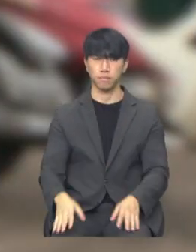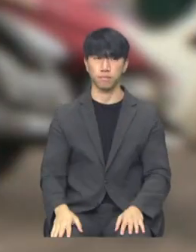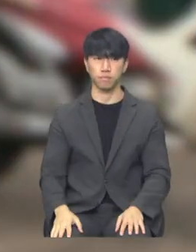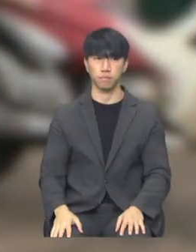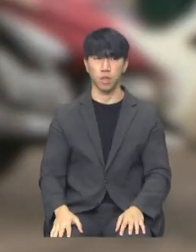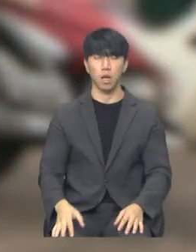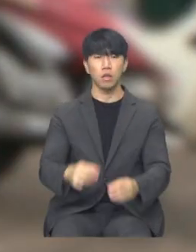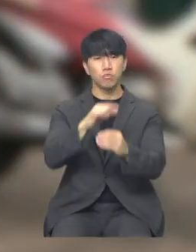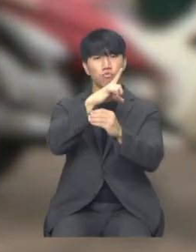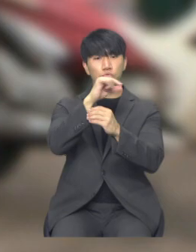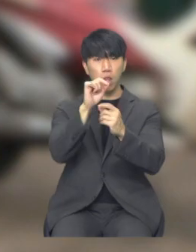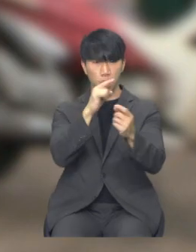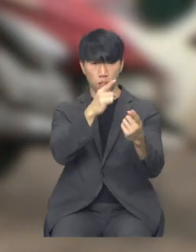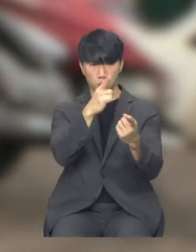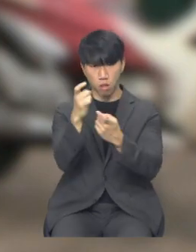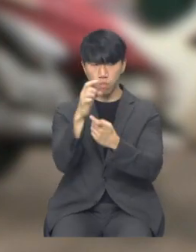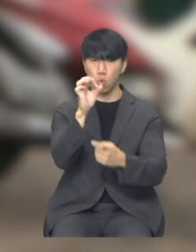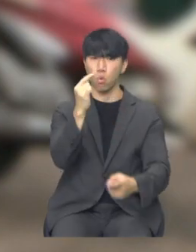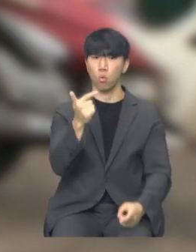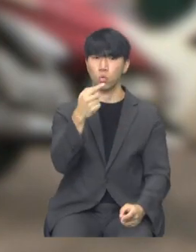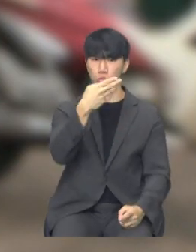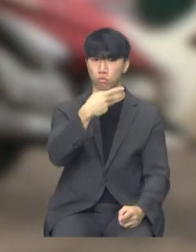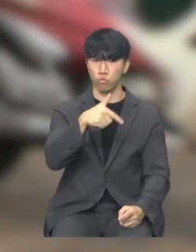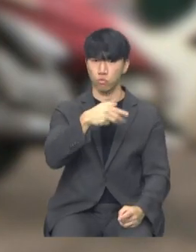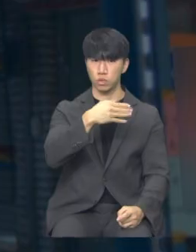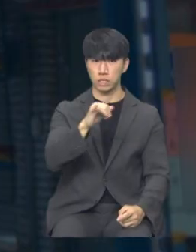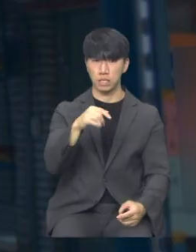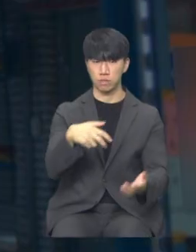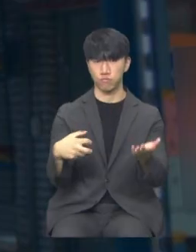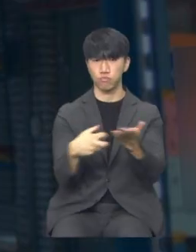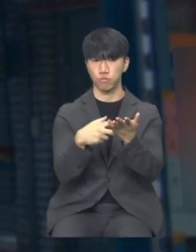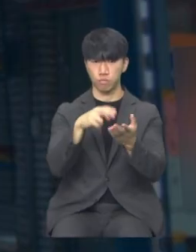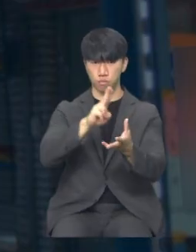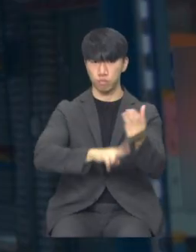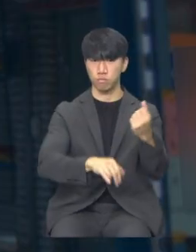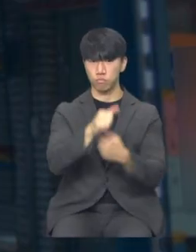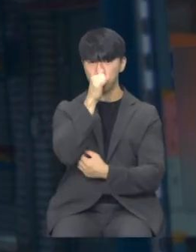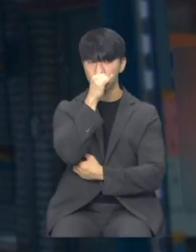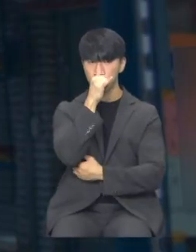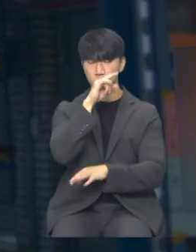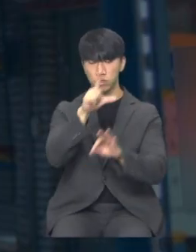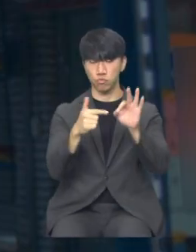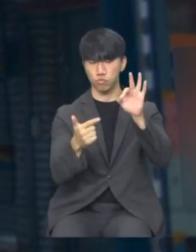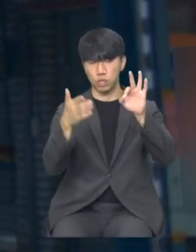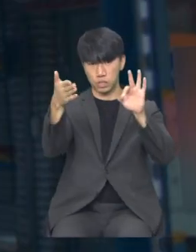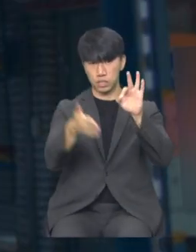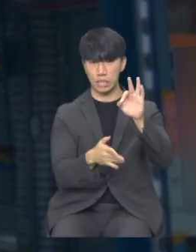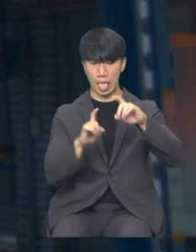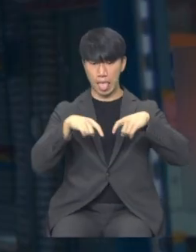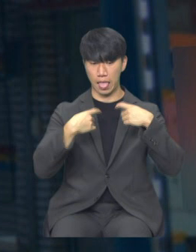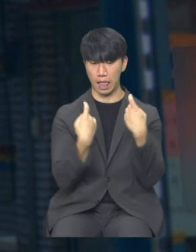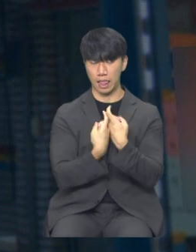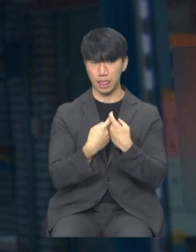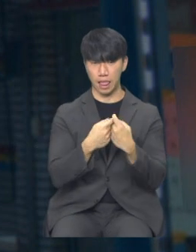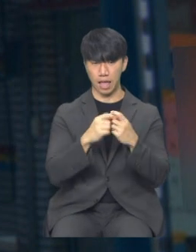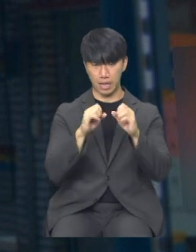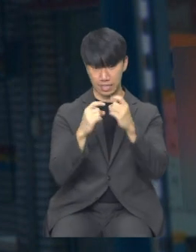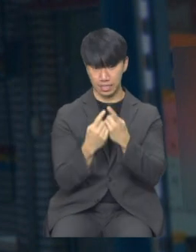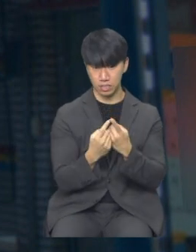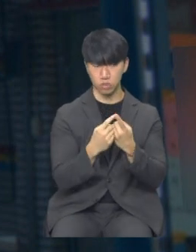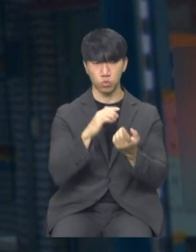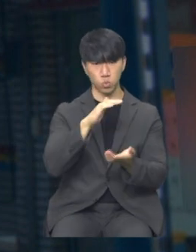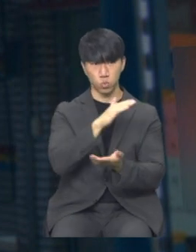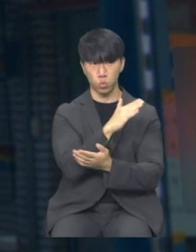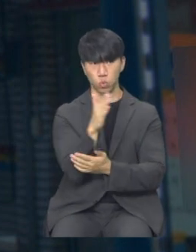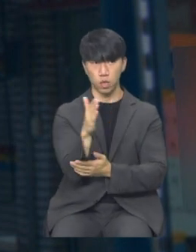맞아 온누리 상품권 특별 판매도 진행됩니다. 다음 달 6일까지 개인 할인 구매 한도가